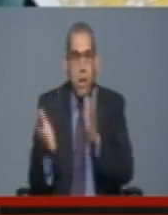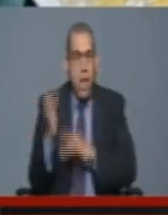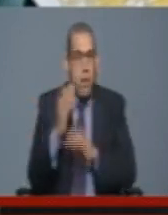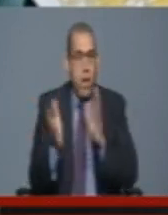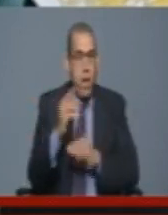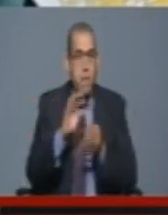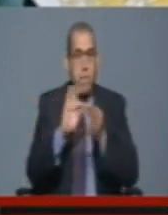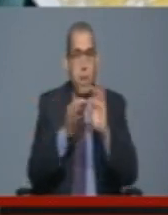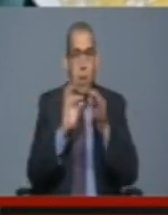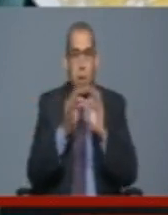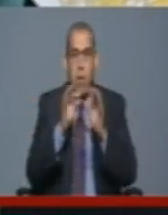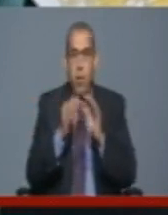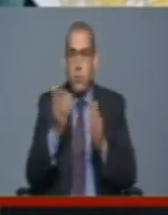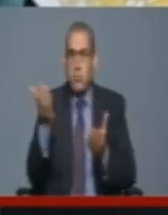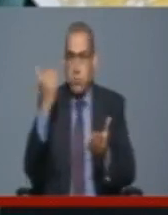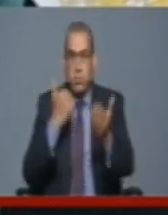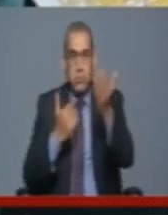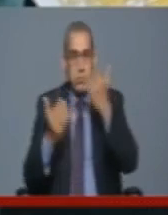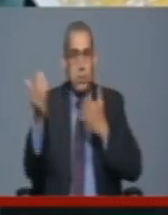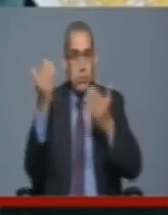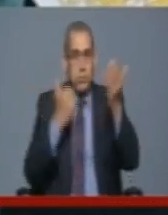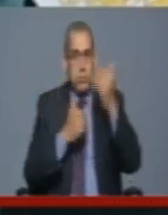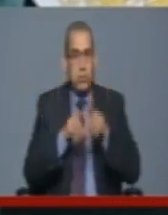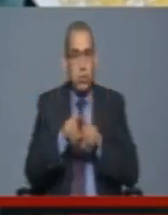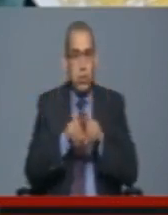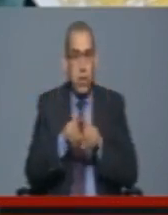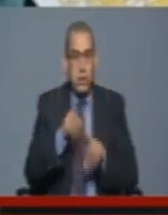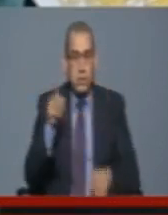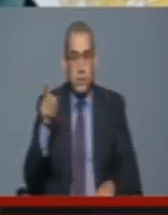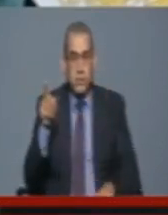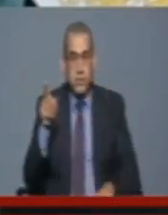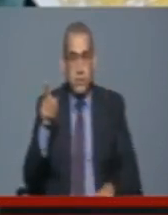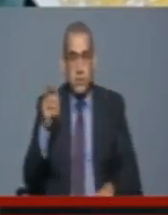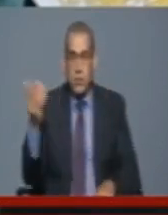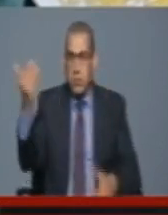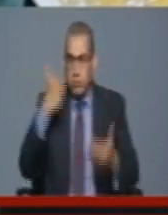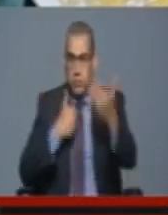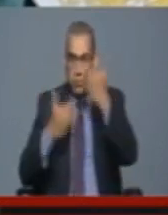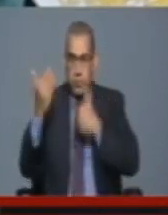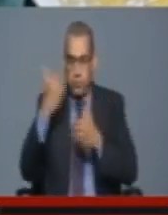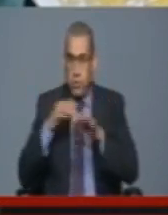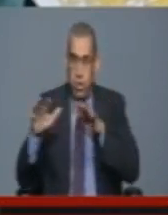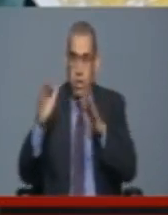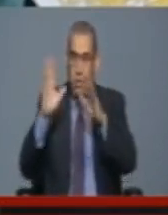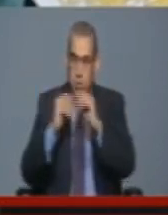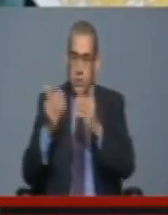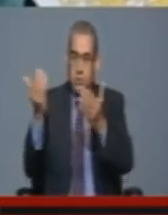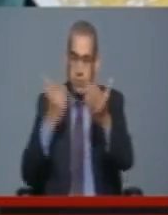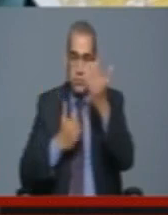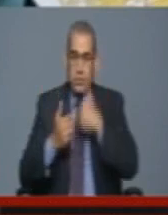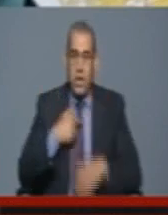ملايين من الأشقاء الذين تضرروا، ولم نتكلم